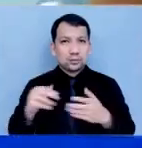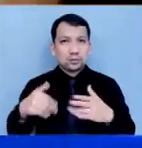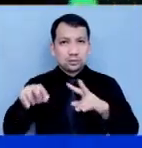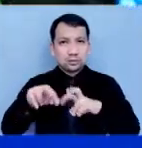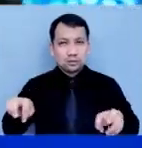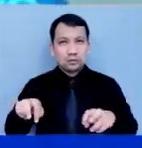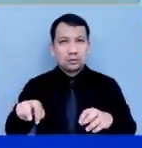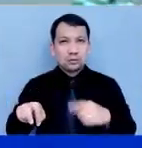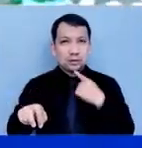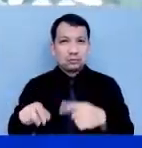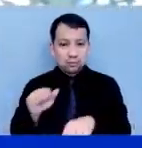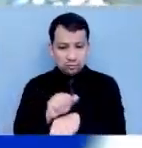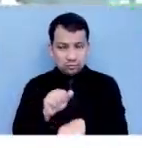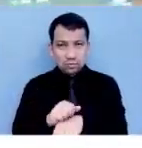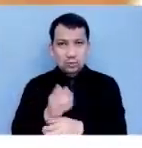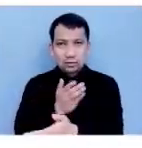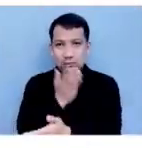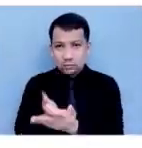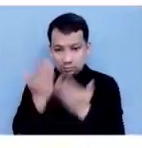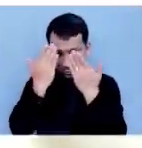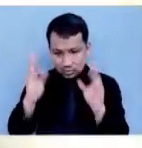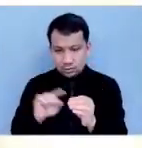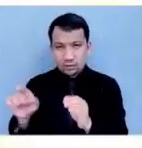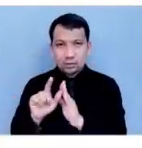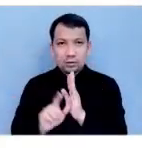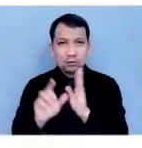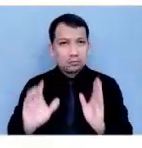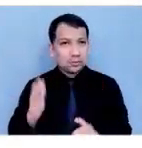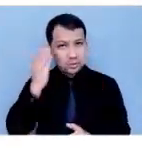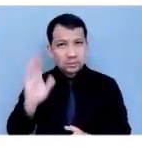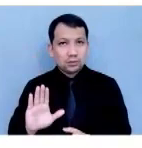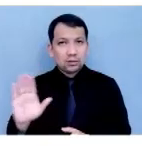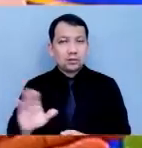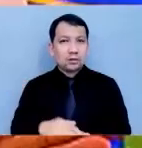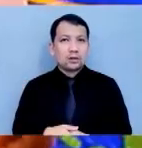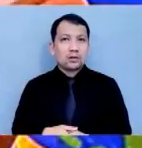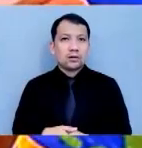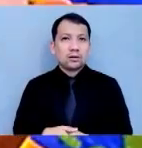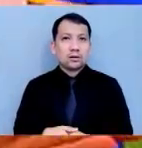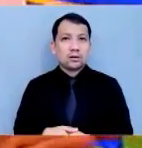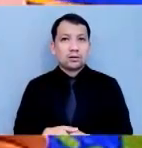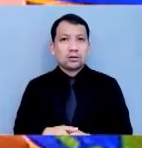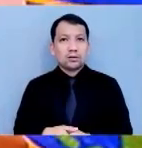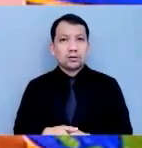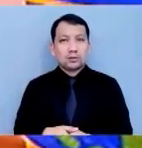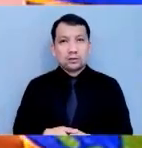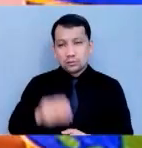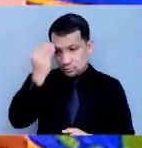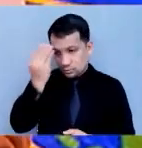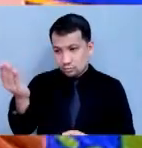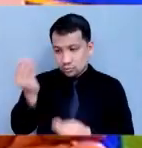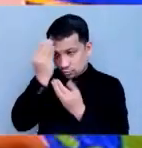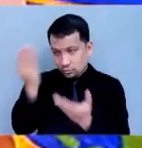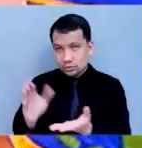na raw nila trabaho kung hindi ito alam ng abogado ng mambabatas. Talaga ang iyong i-inform dyan, yung accused talaga.